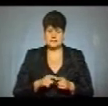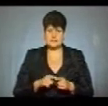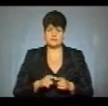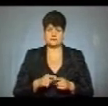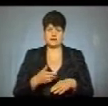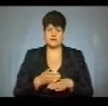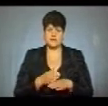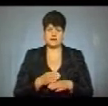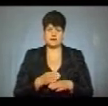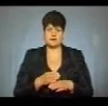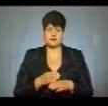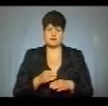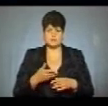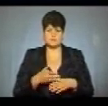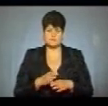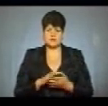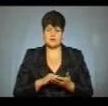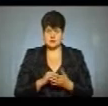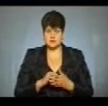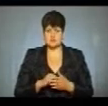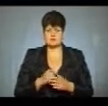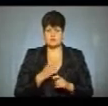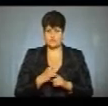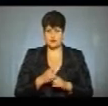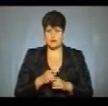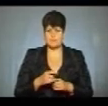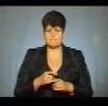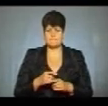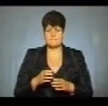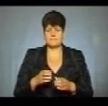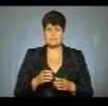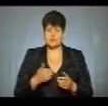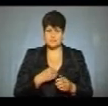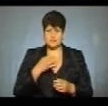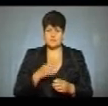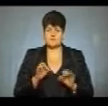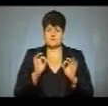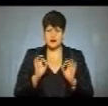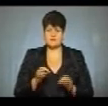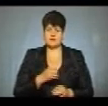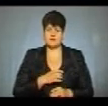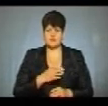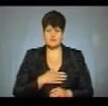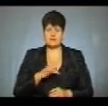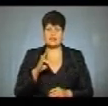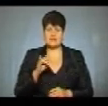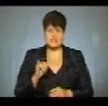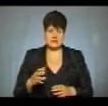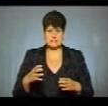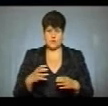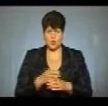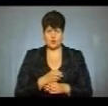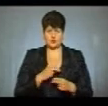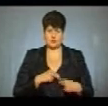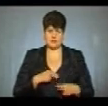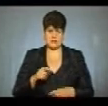демонополізація спиртової галузі України. Ми хочемо донести: правильна приватизація, раз, ні скороченню